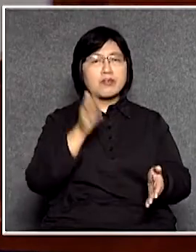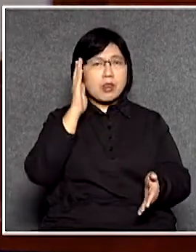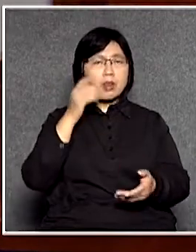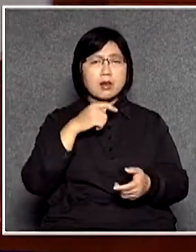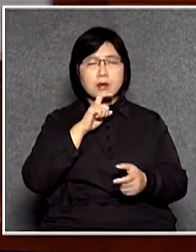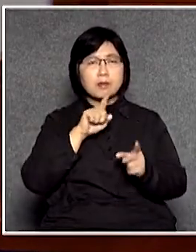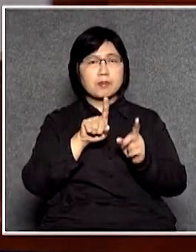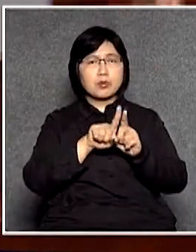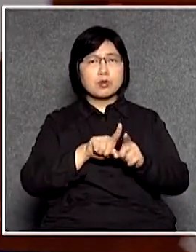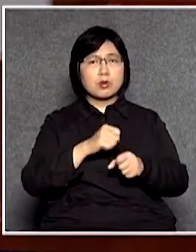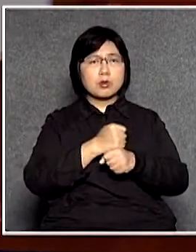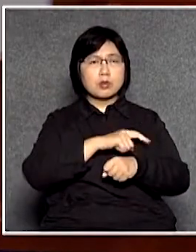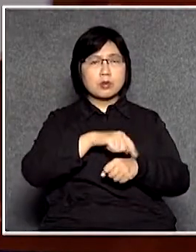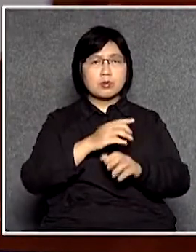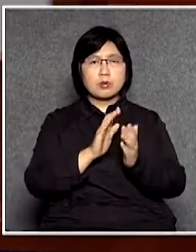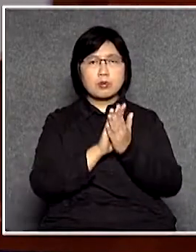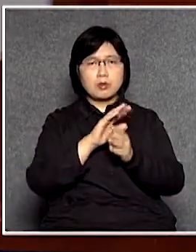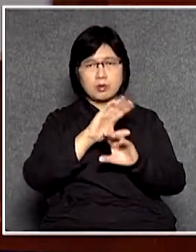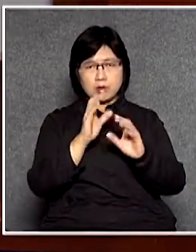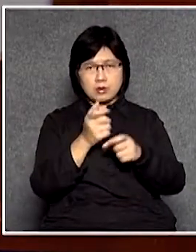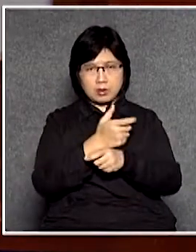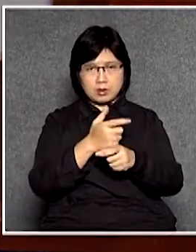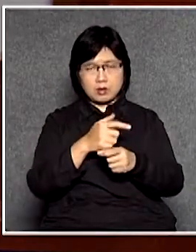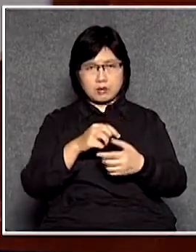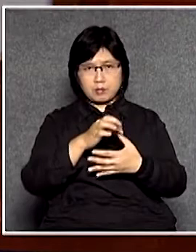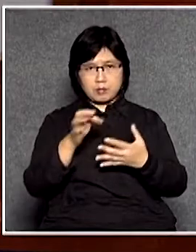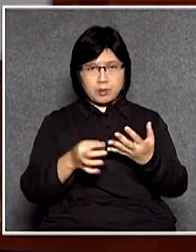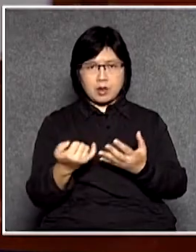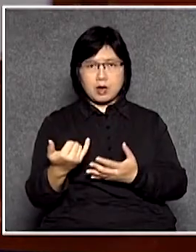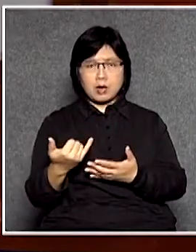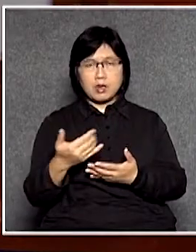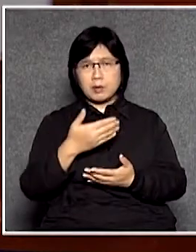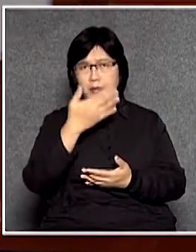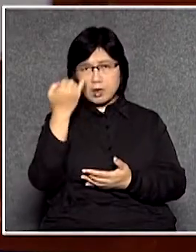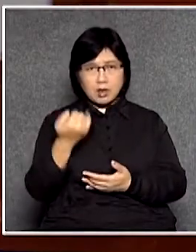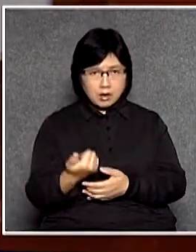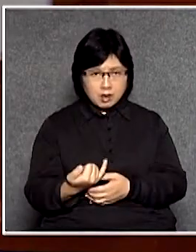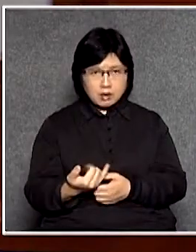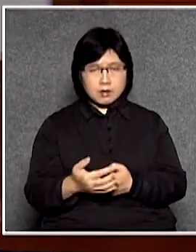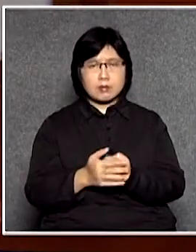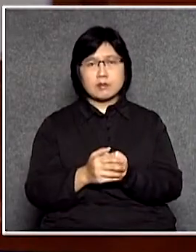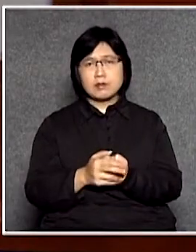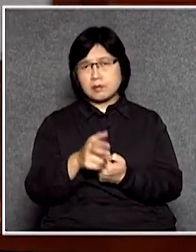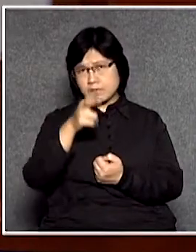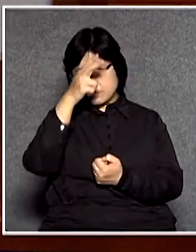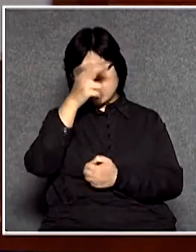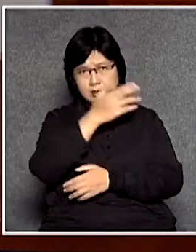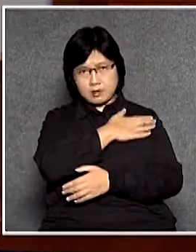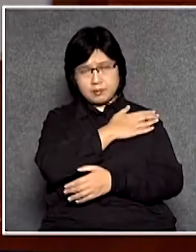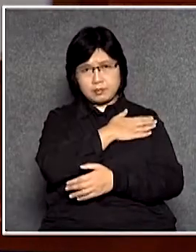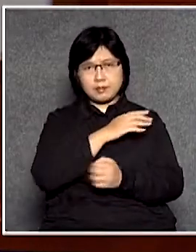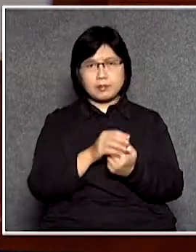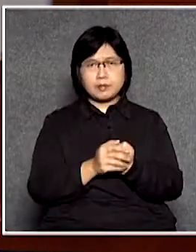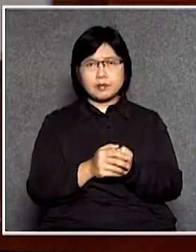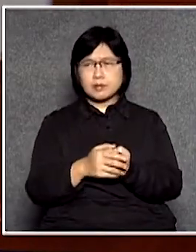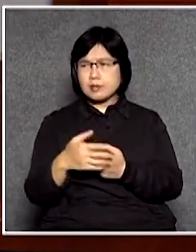工时，那些经济全部崩溃啦，是不是？还有什么运行啊？是不是？政府的角色呢，即是局